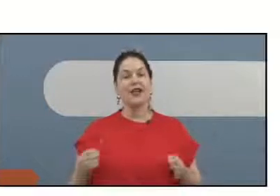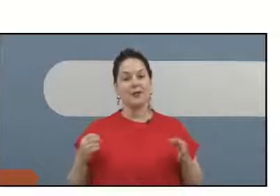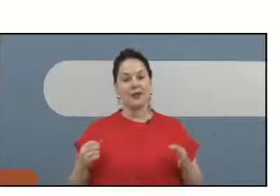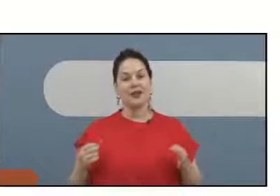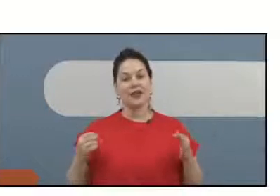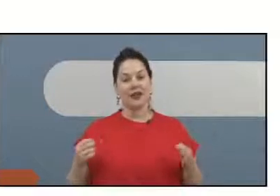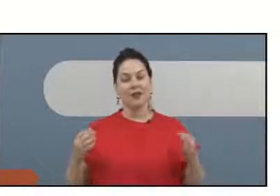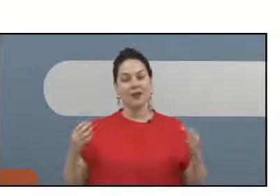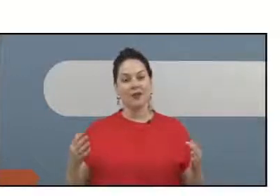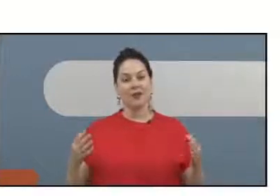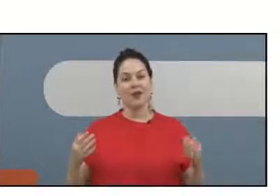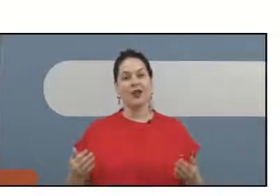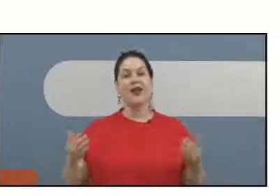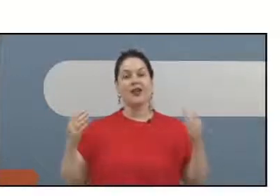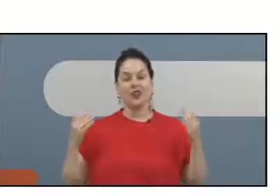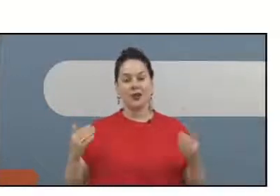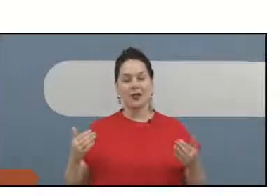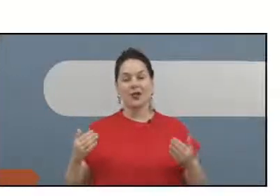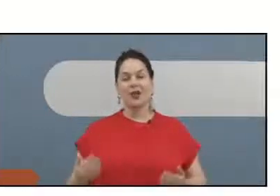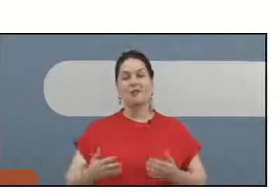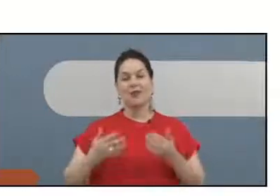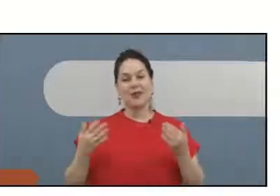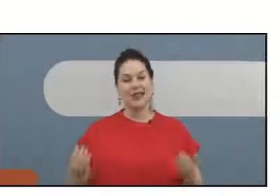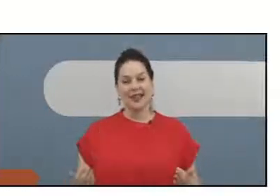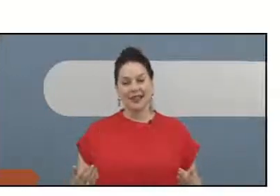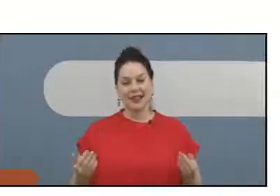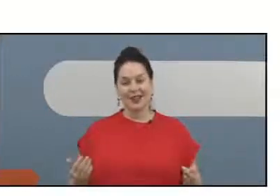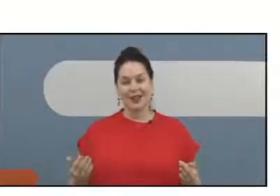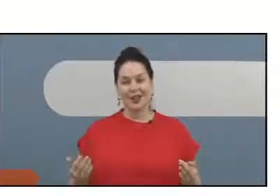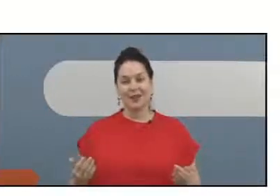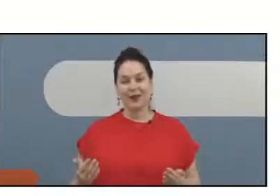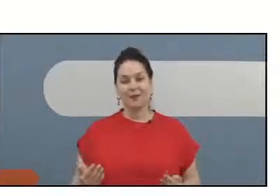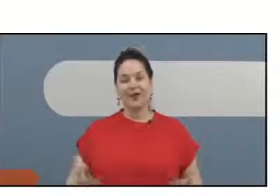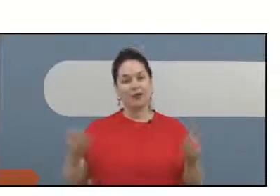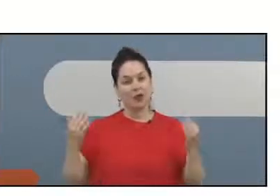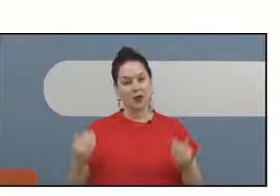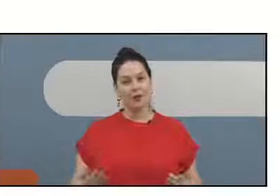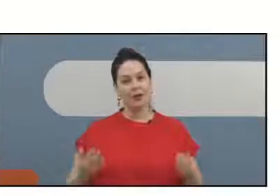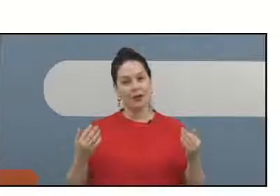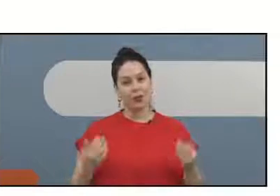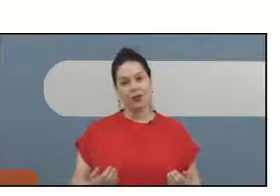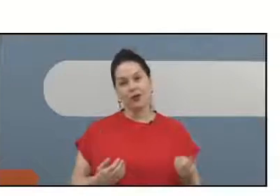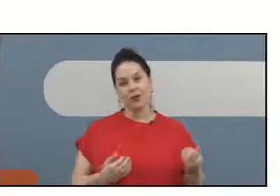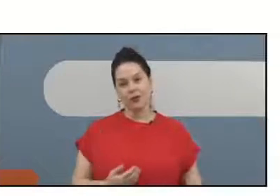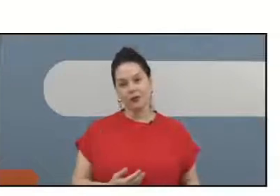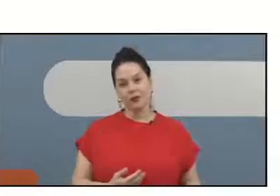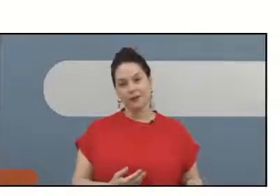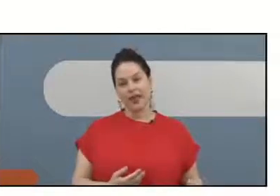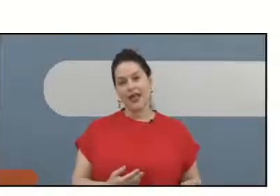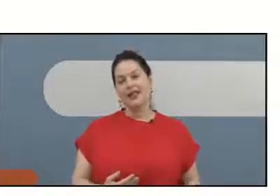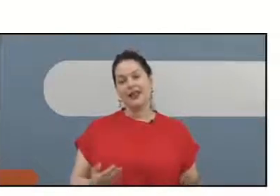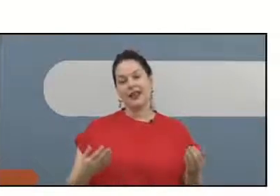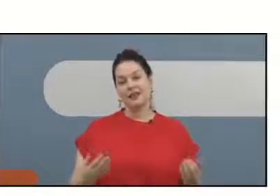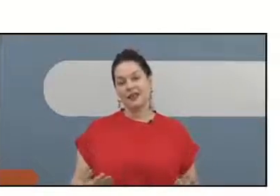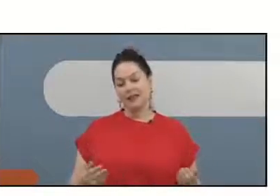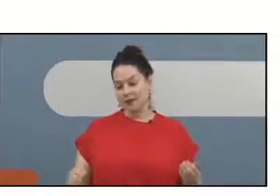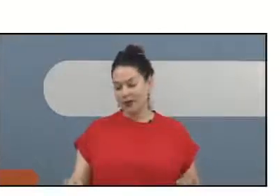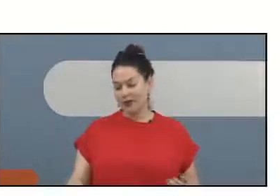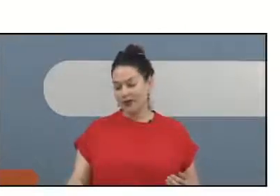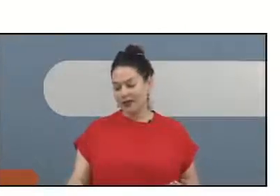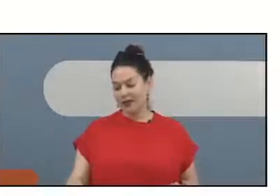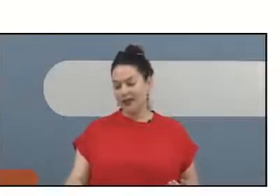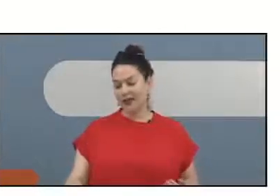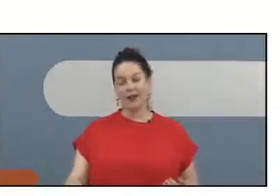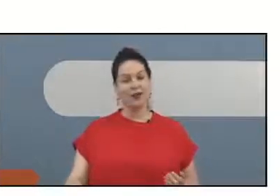לשמש, כי מי שמתקרב לשמש, השמש ממיסה את השעווה וגורמת לו ליפול אל מותו. זה